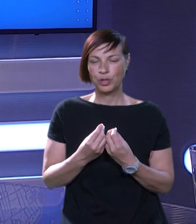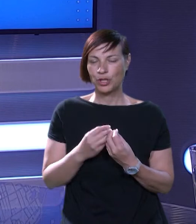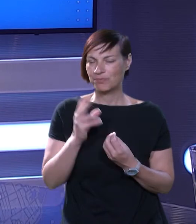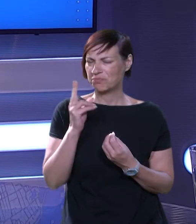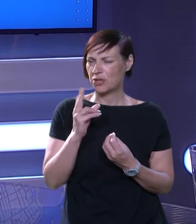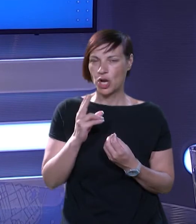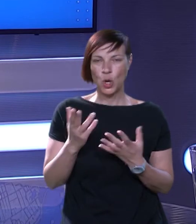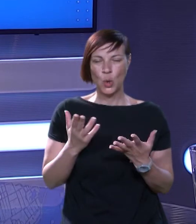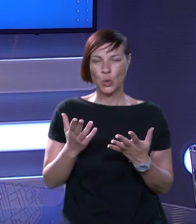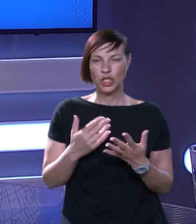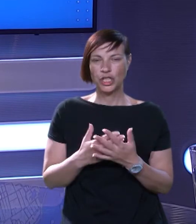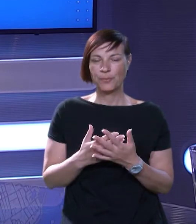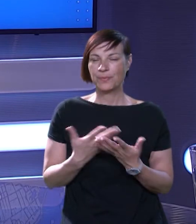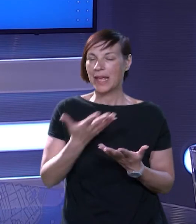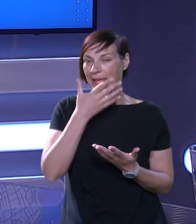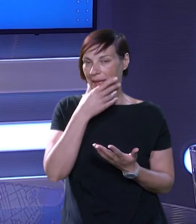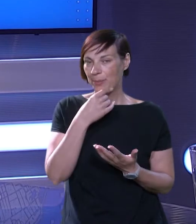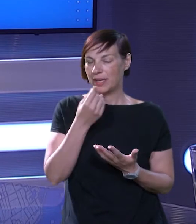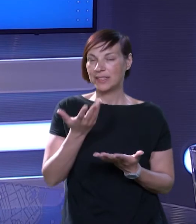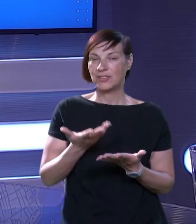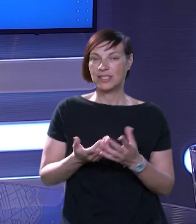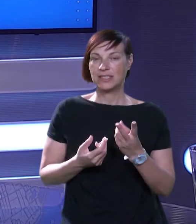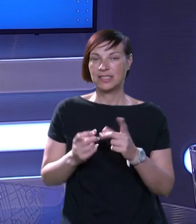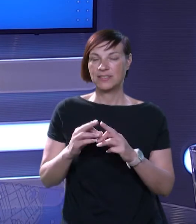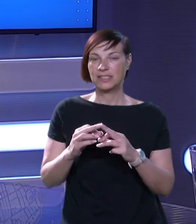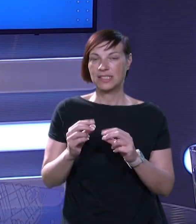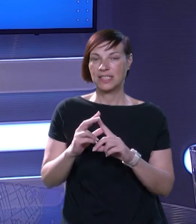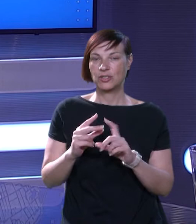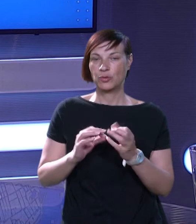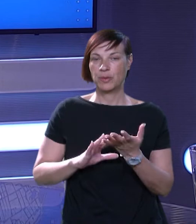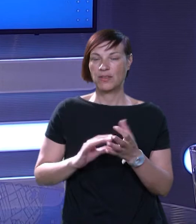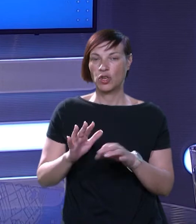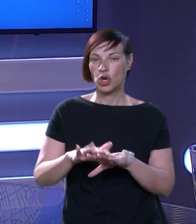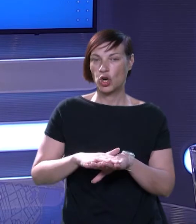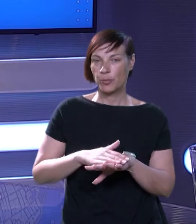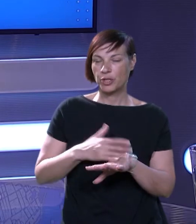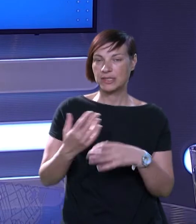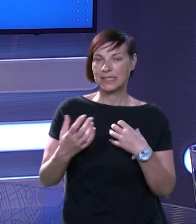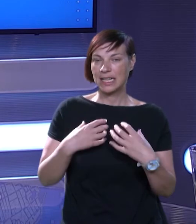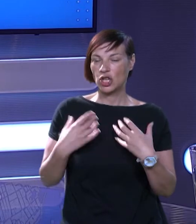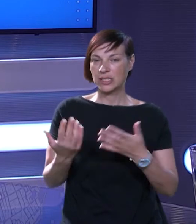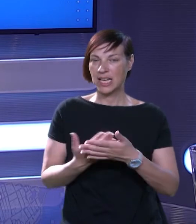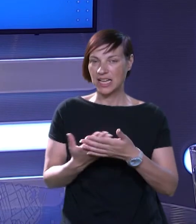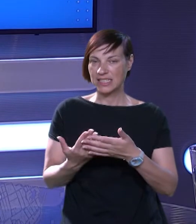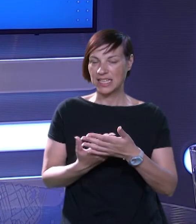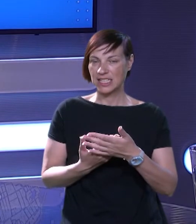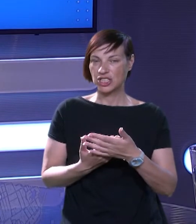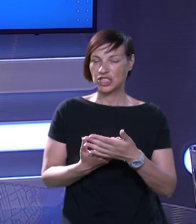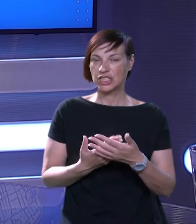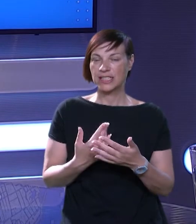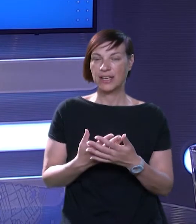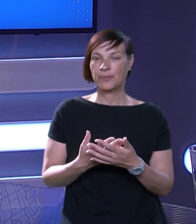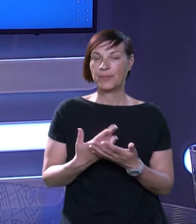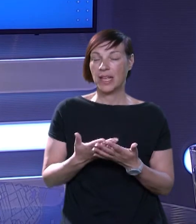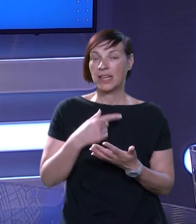potpuno ludo. I nekako mi je predivno da su se Ivica i Dubravka oprostili od kazališta. Da